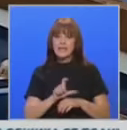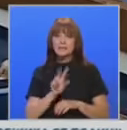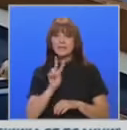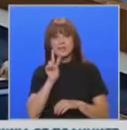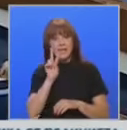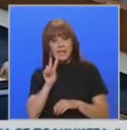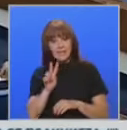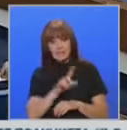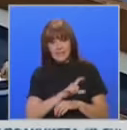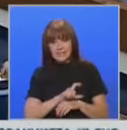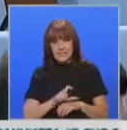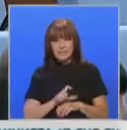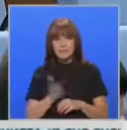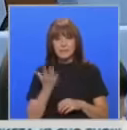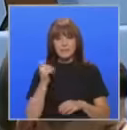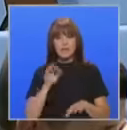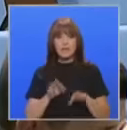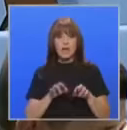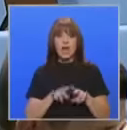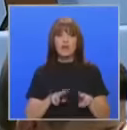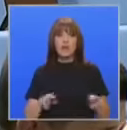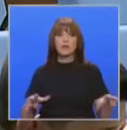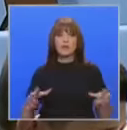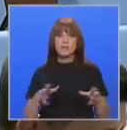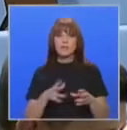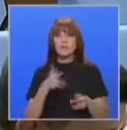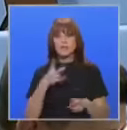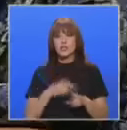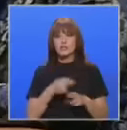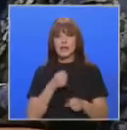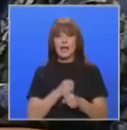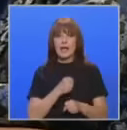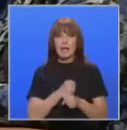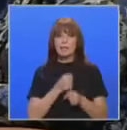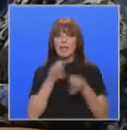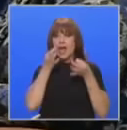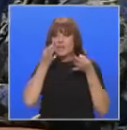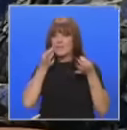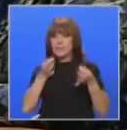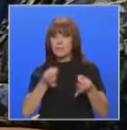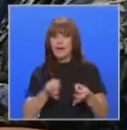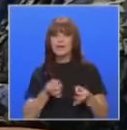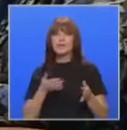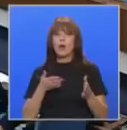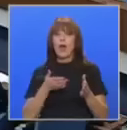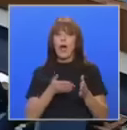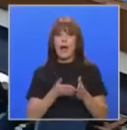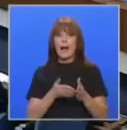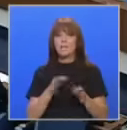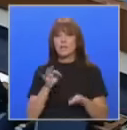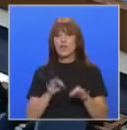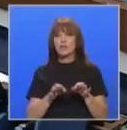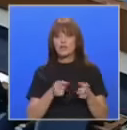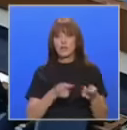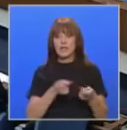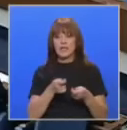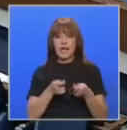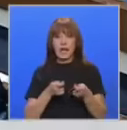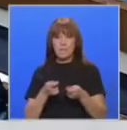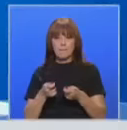преди местните избори Народното събрание ще преустанови работа. Вниманието ще се насочи към предизборната кампания и местните